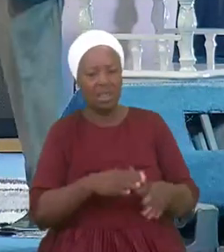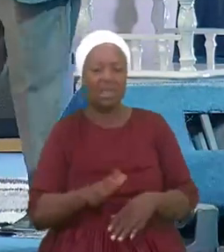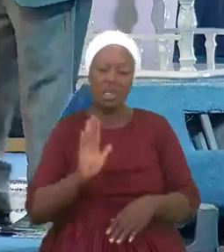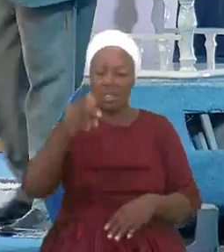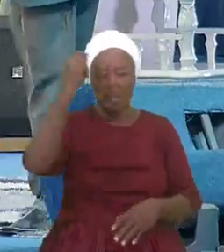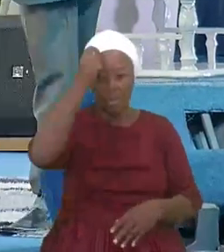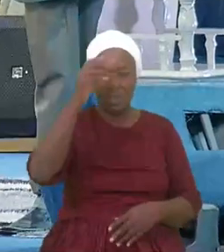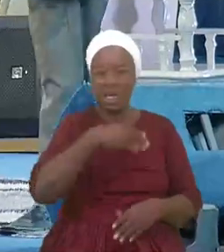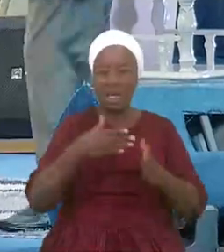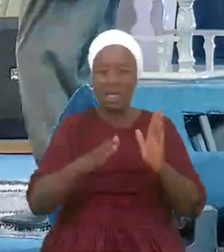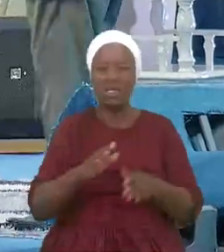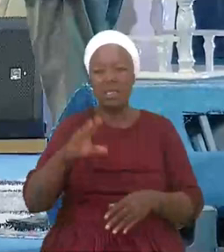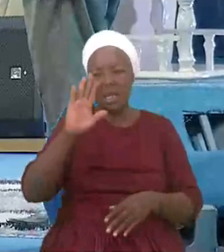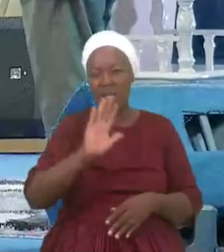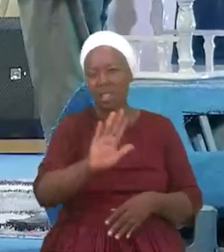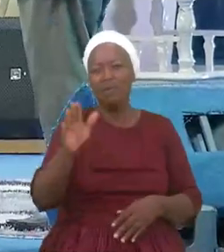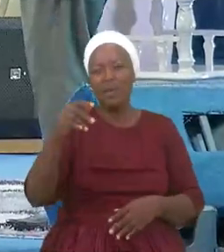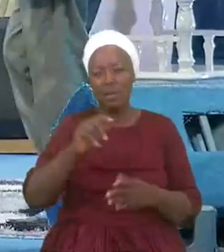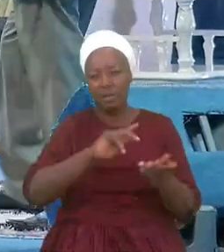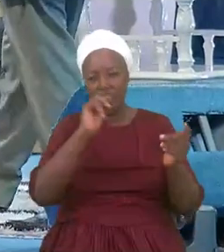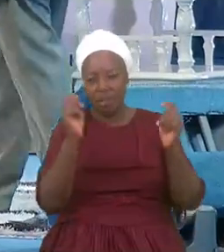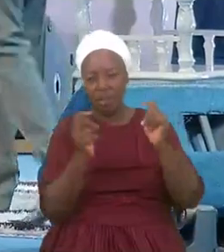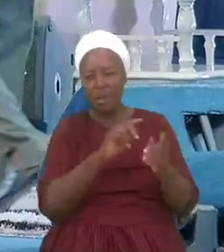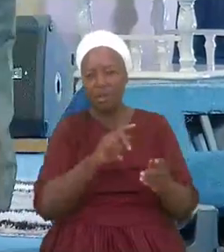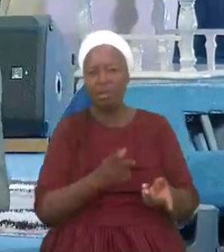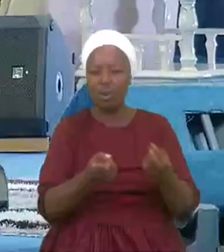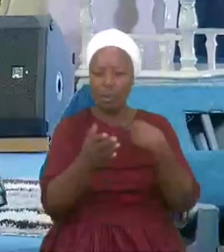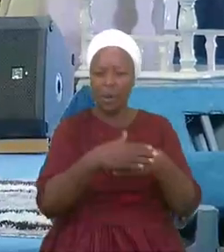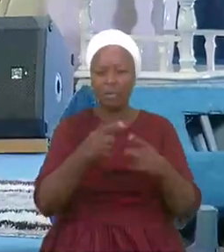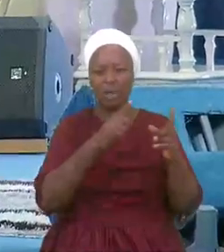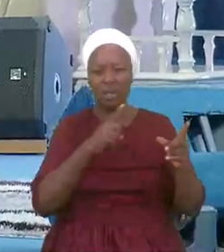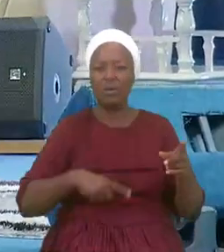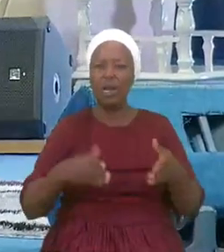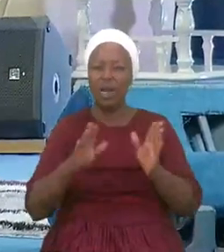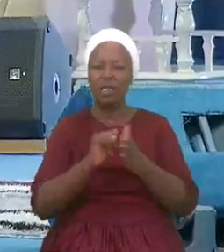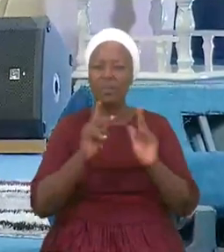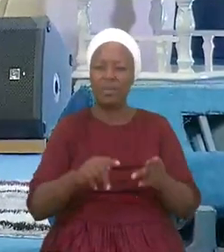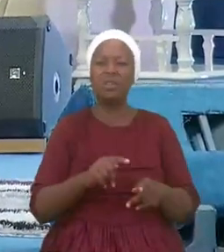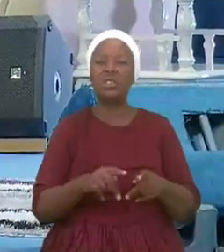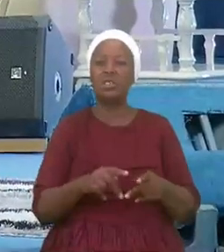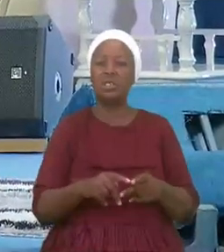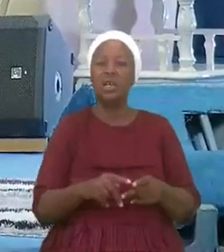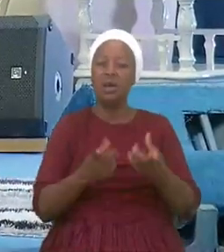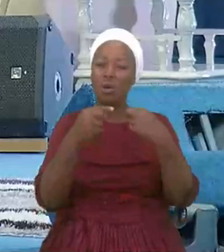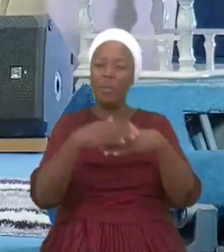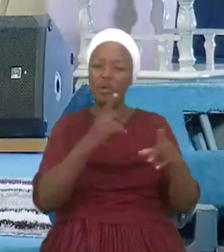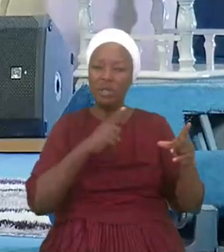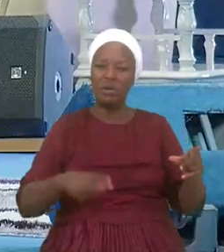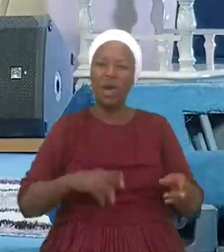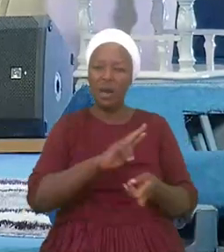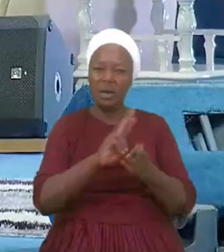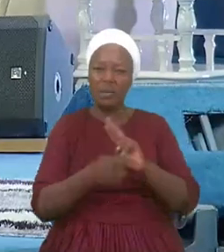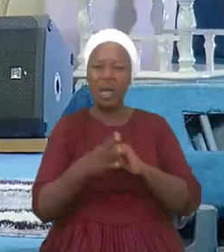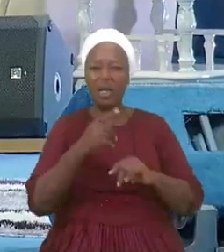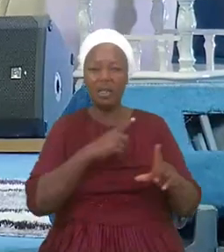et l'homme injuste ses pensées et qu'il retourne à l'Éternel qu'il se